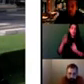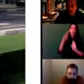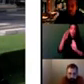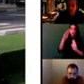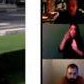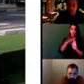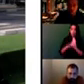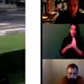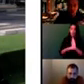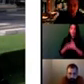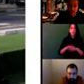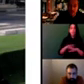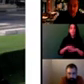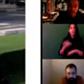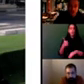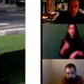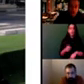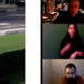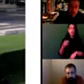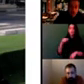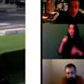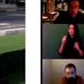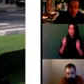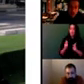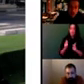parçası olarak orayı canlı tutmak, nasıl etkinlikler yapılabilir?